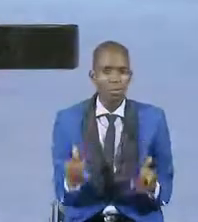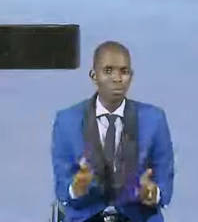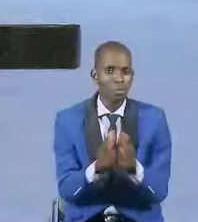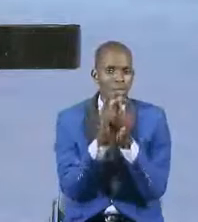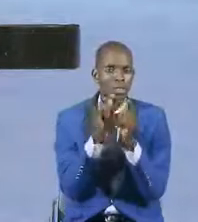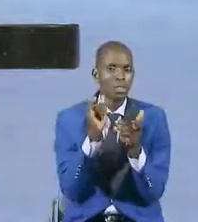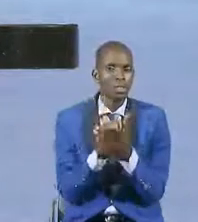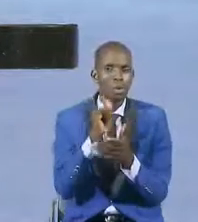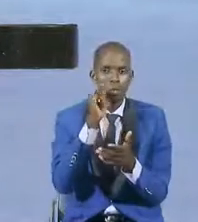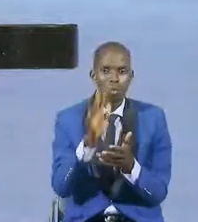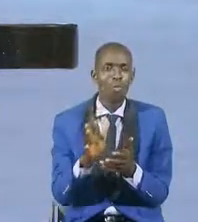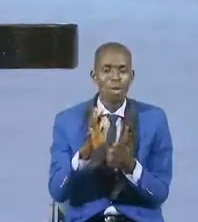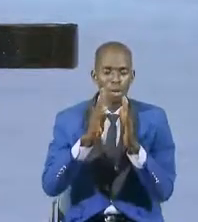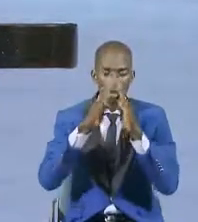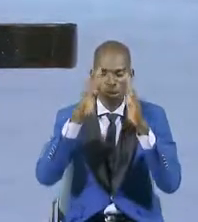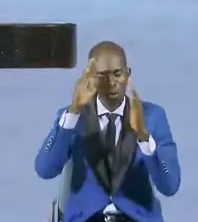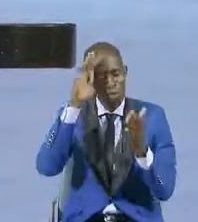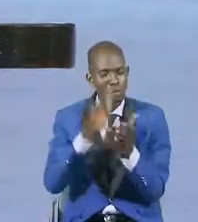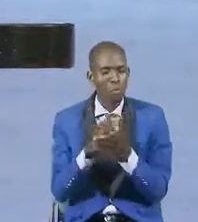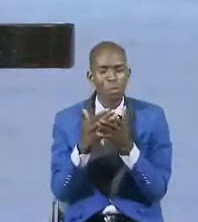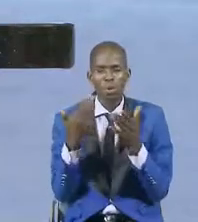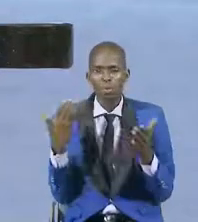vivait pas dans leur ville.